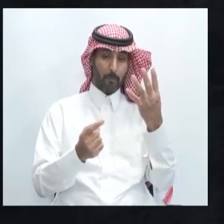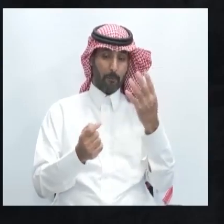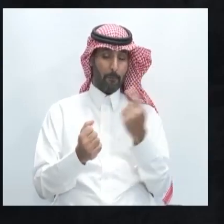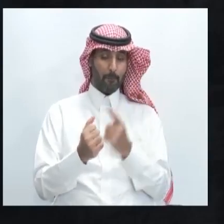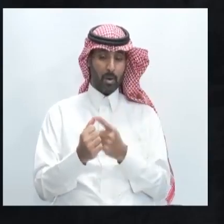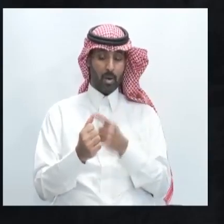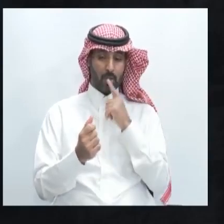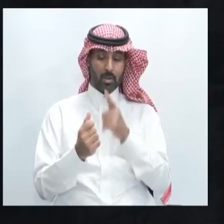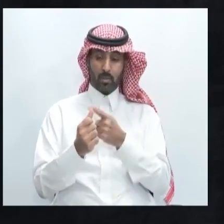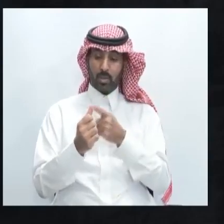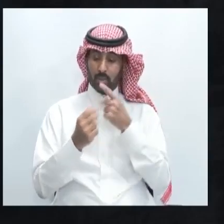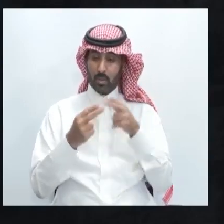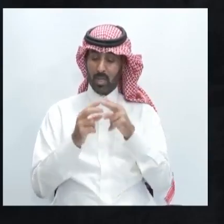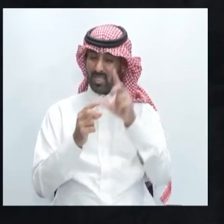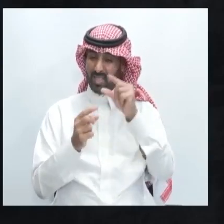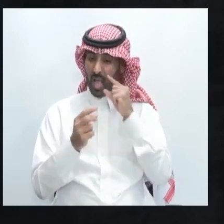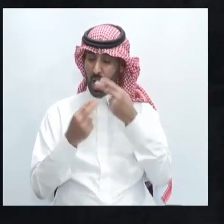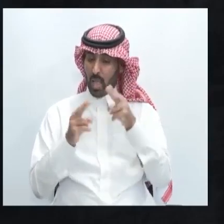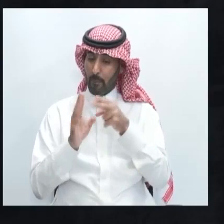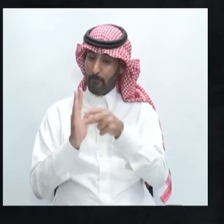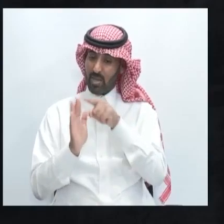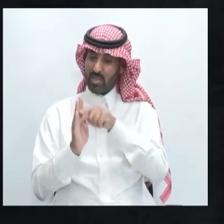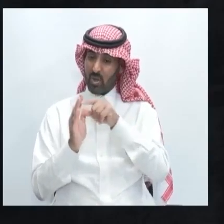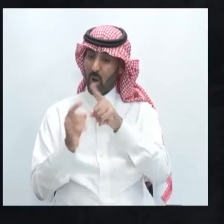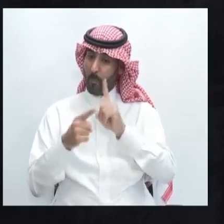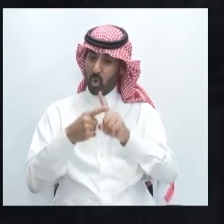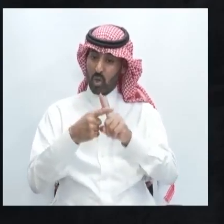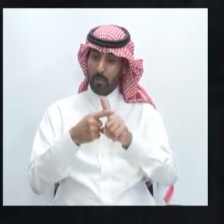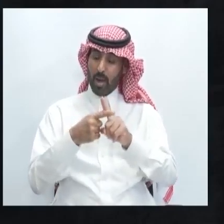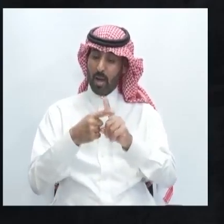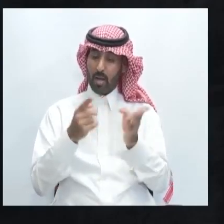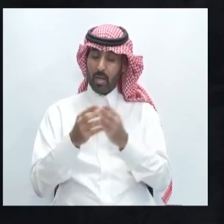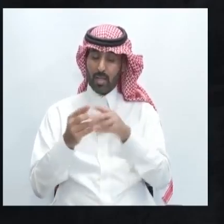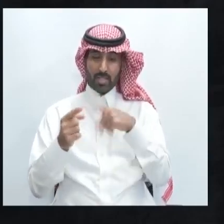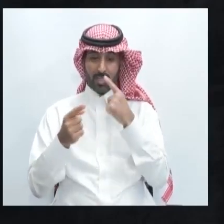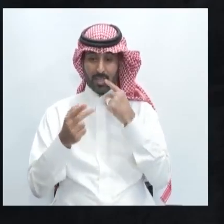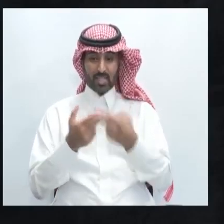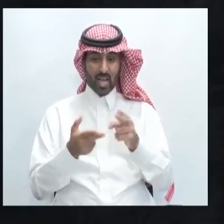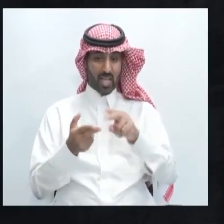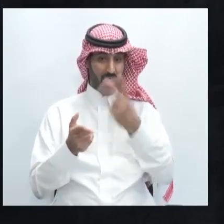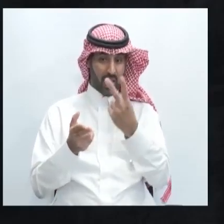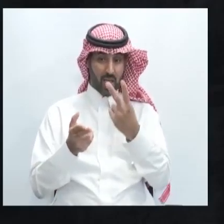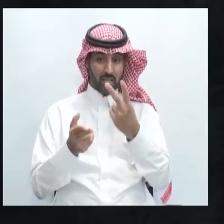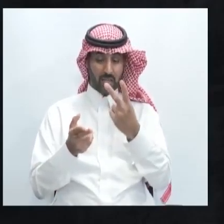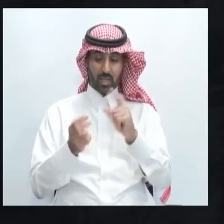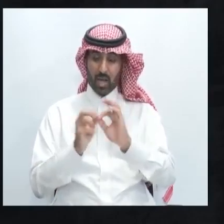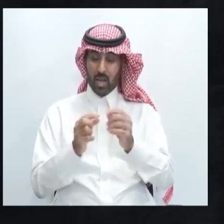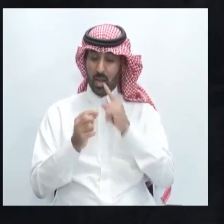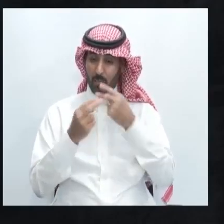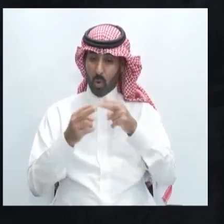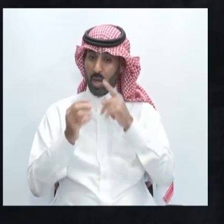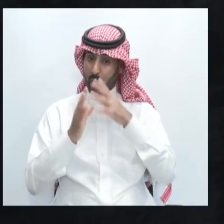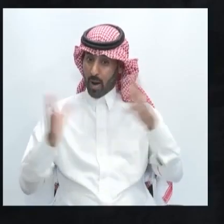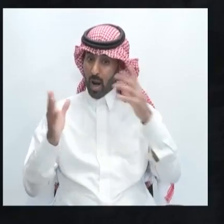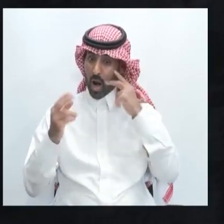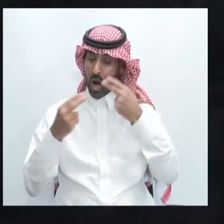ان تكون المقدمه الصغرى موجبه يجب والشرط الثاني ان تكون المقدمه